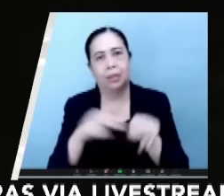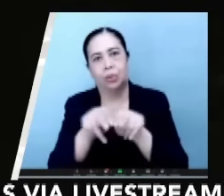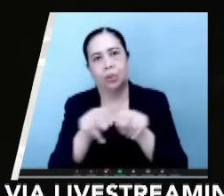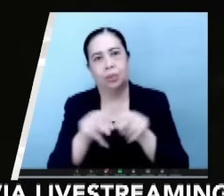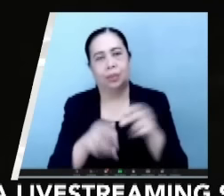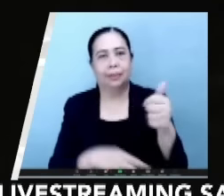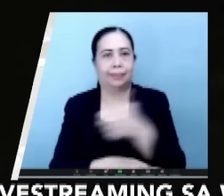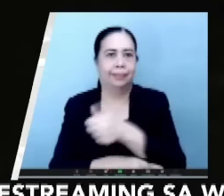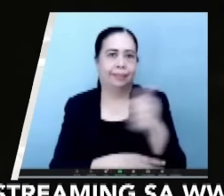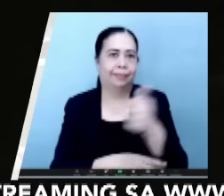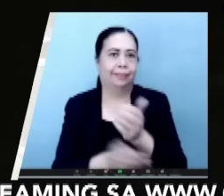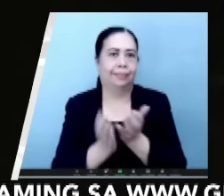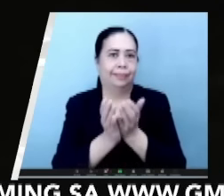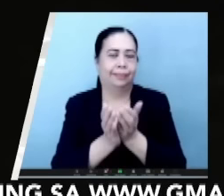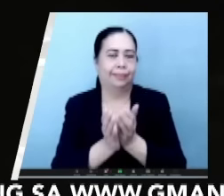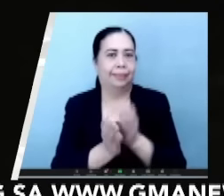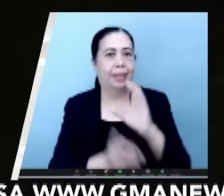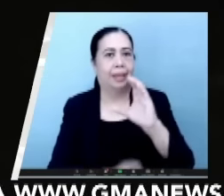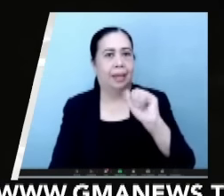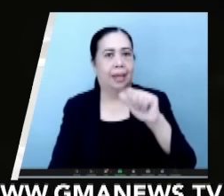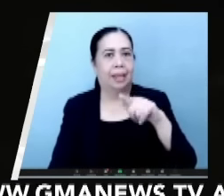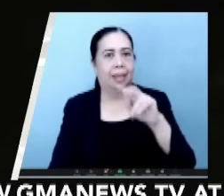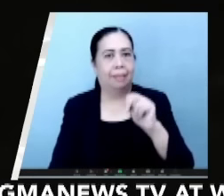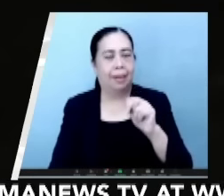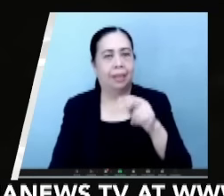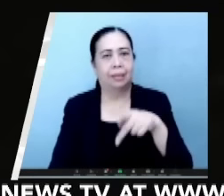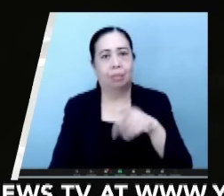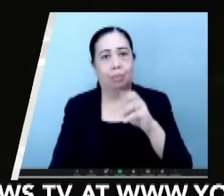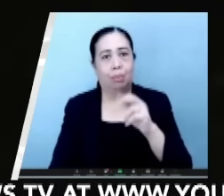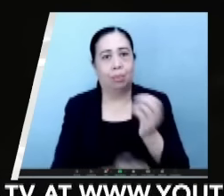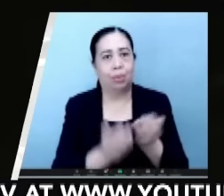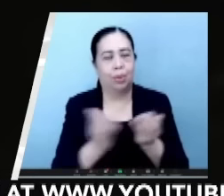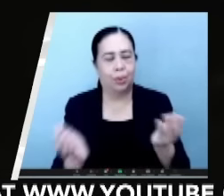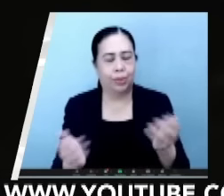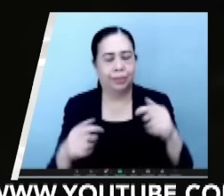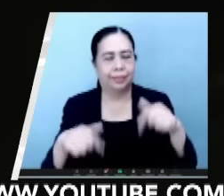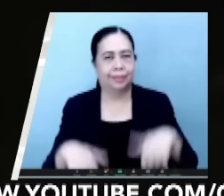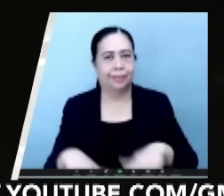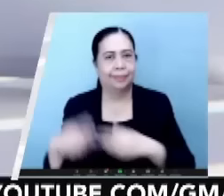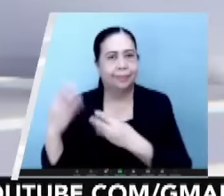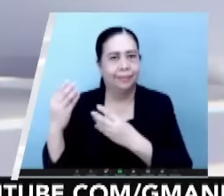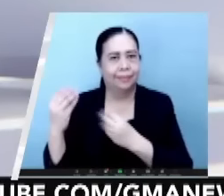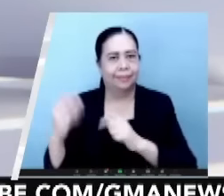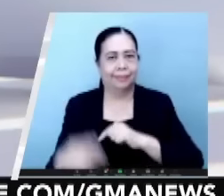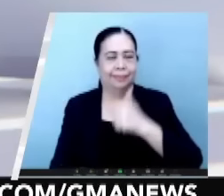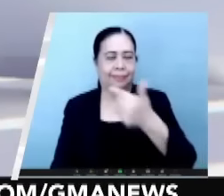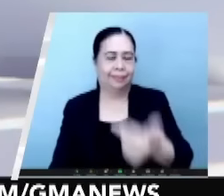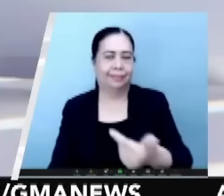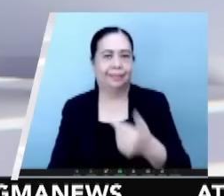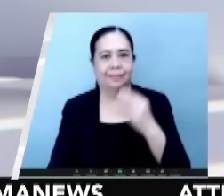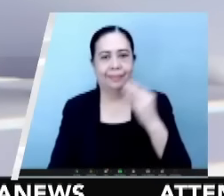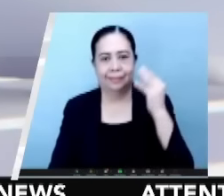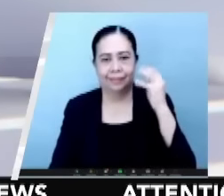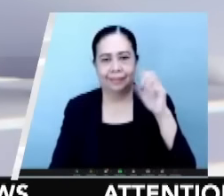barko sa Calapan Port at Batangas Port. Yan muna latest mula rito sa Batangas. Balik sa iyo, Mel. Maraming salamat sa iyo,